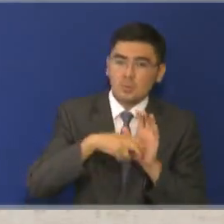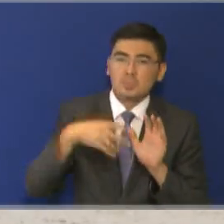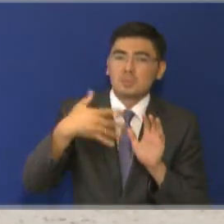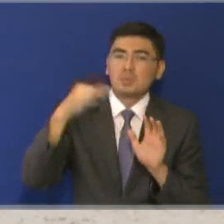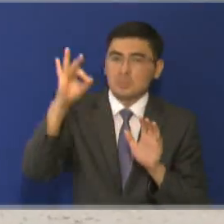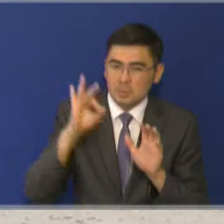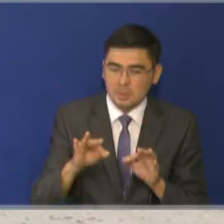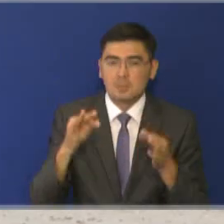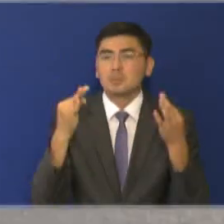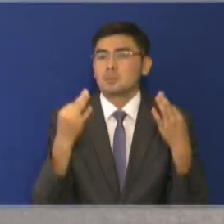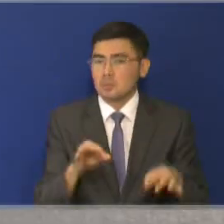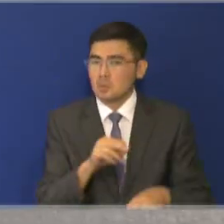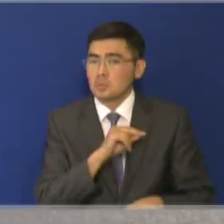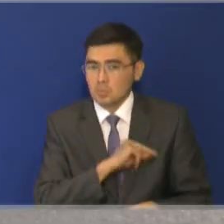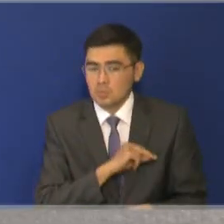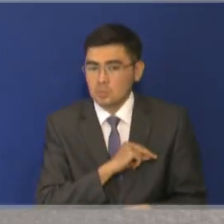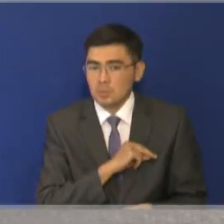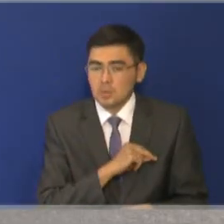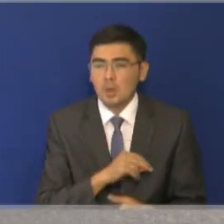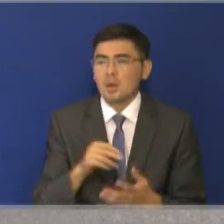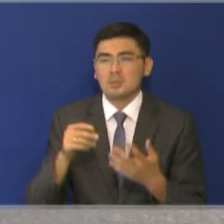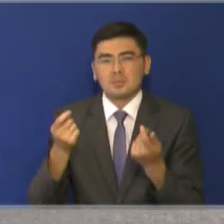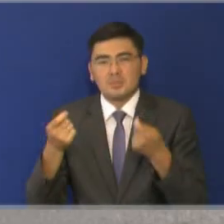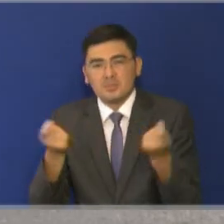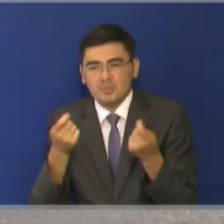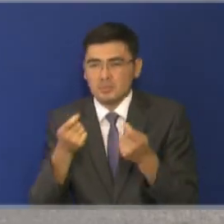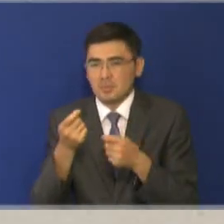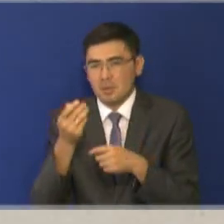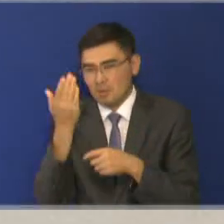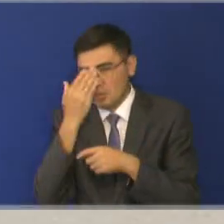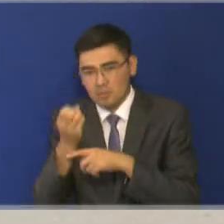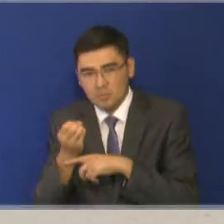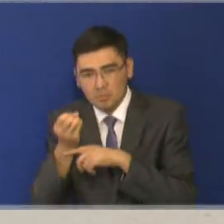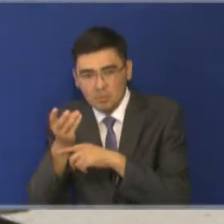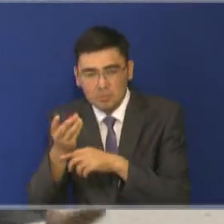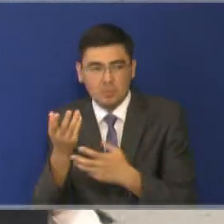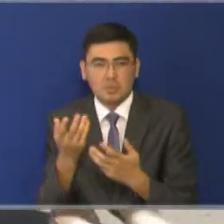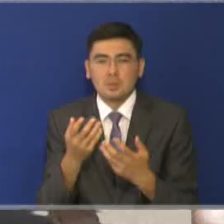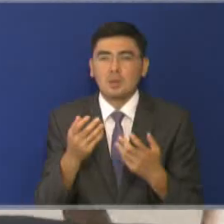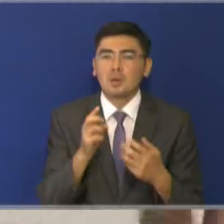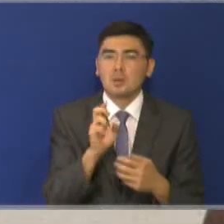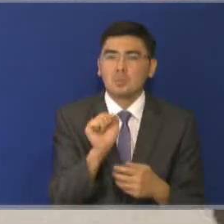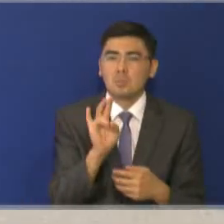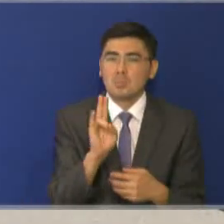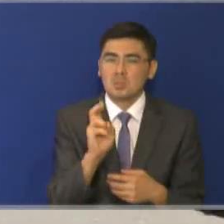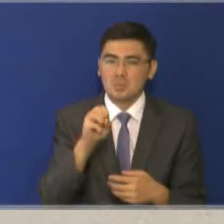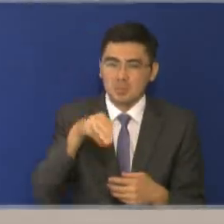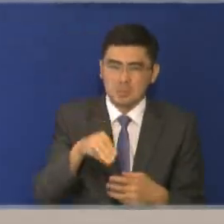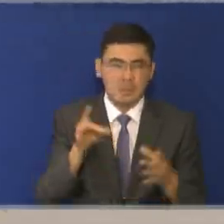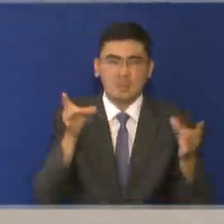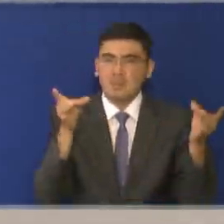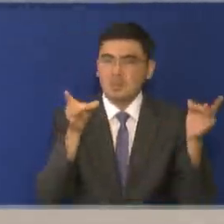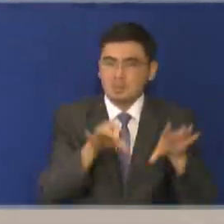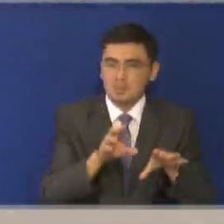беріледі, деді министр. Ал жаппай адам жиналатын шараларға кинотеатрлар, көңіл көтеретін ұйымдар, банкет залдары, ресторандар,